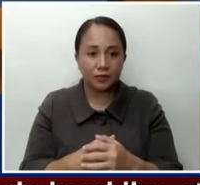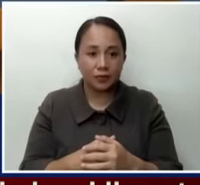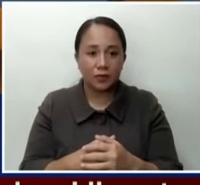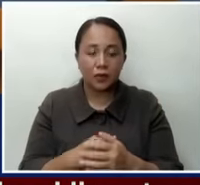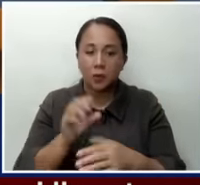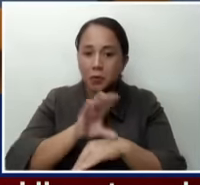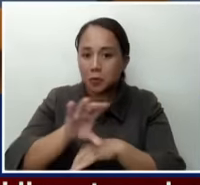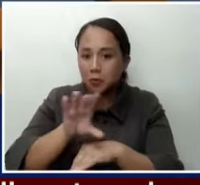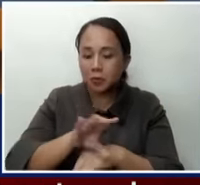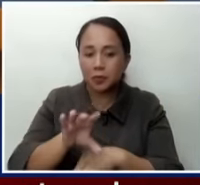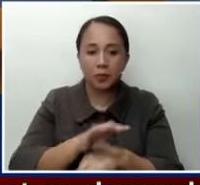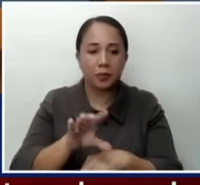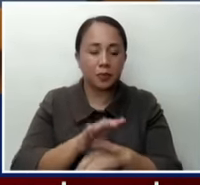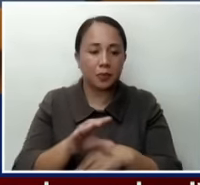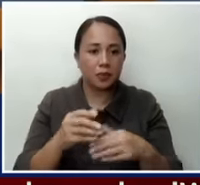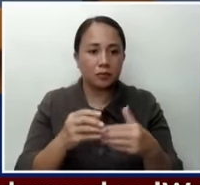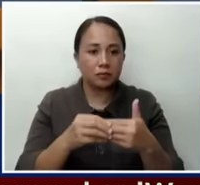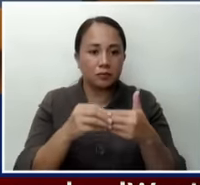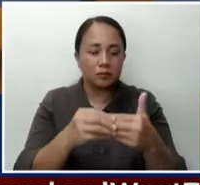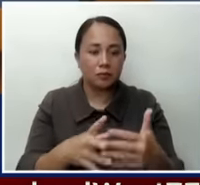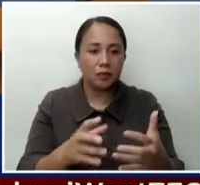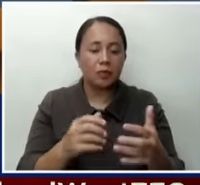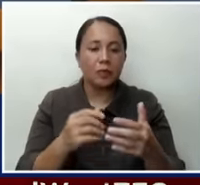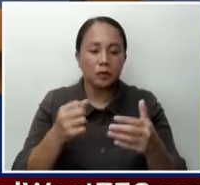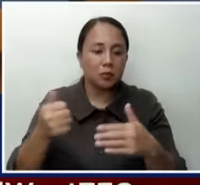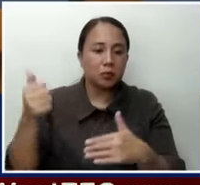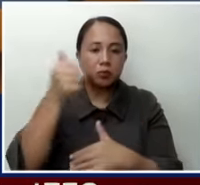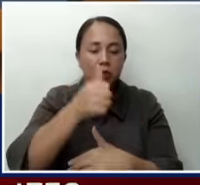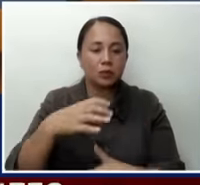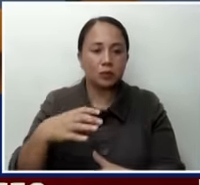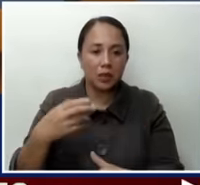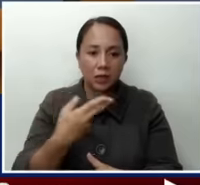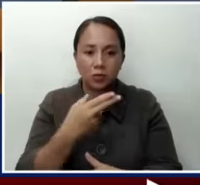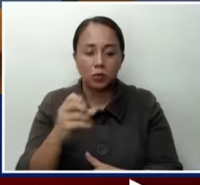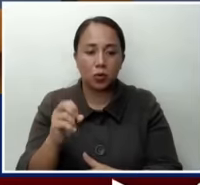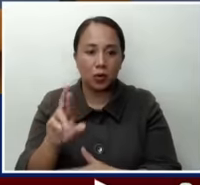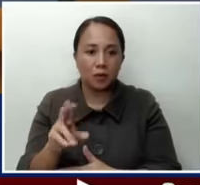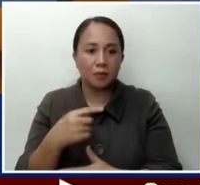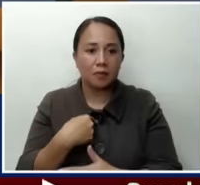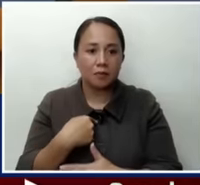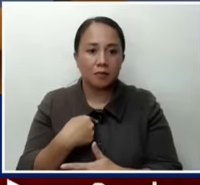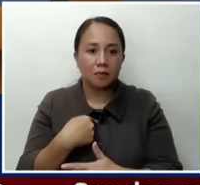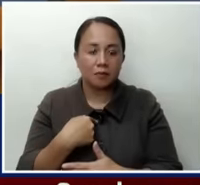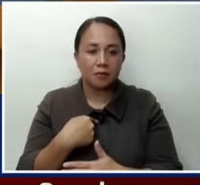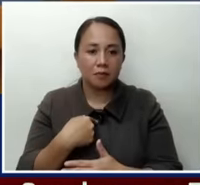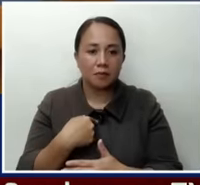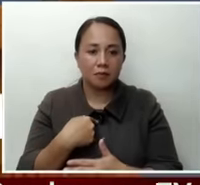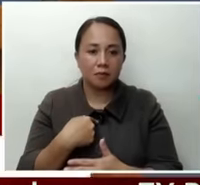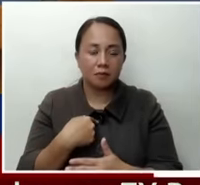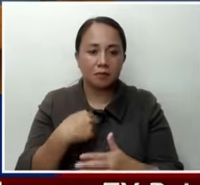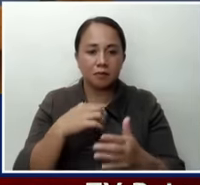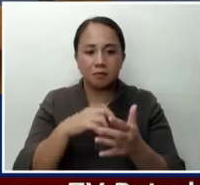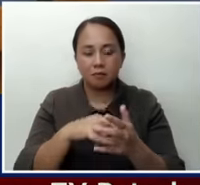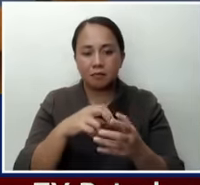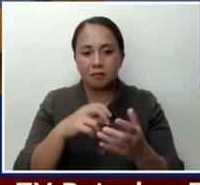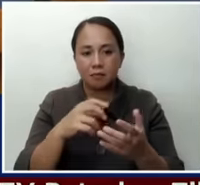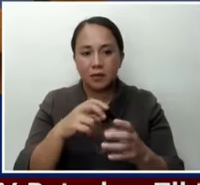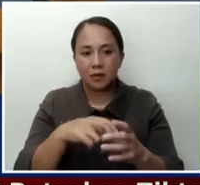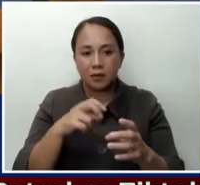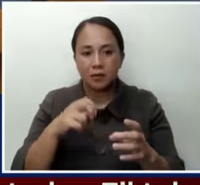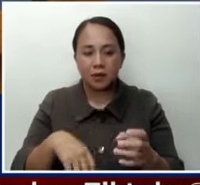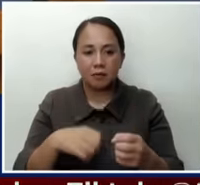consulting with the leadership of the House, I will desist from making